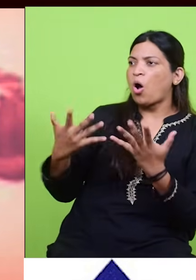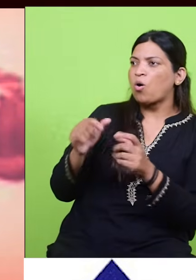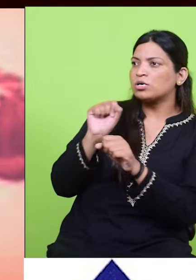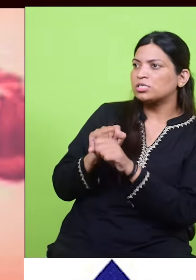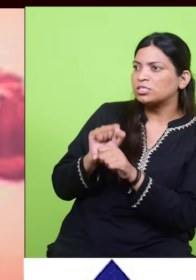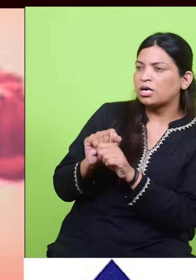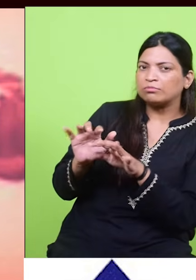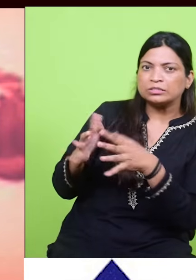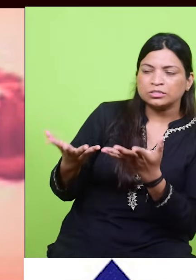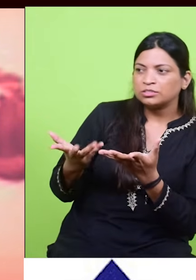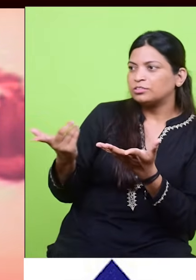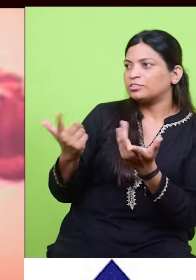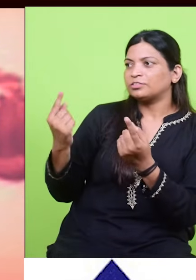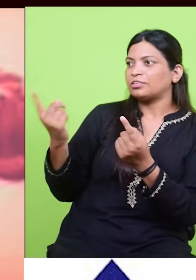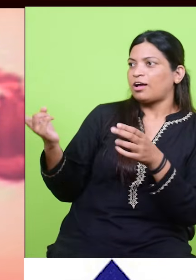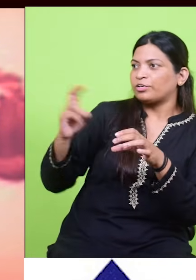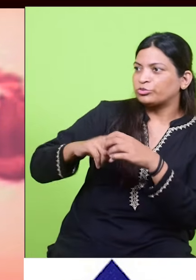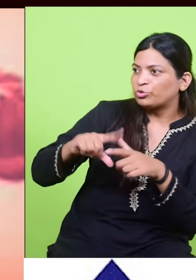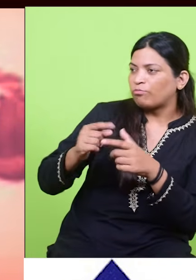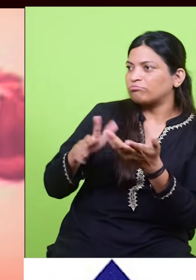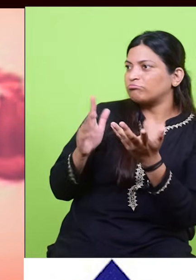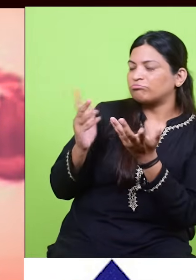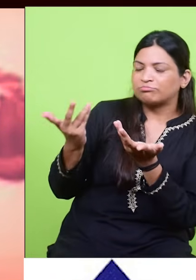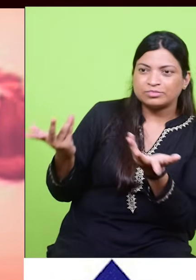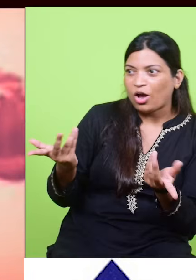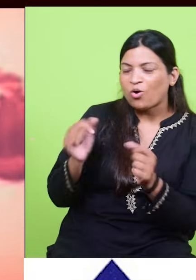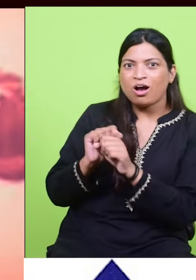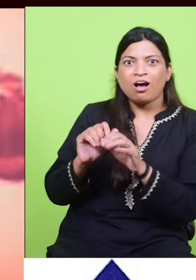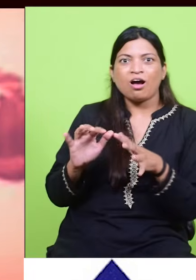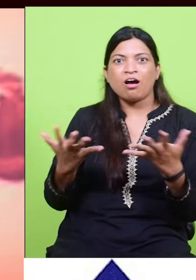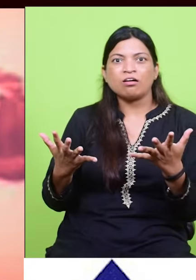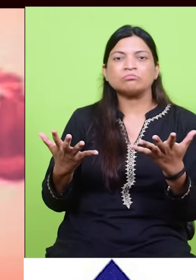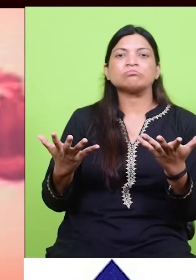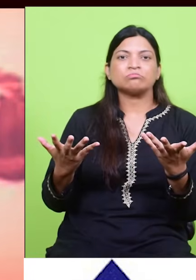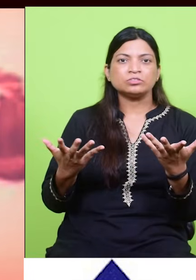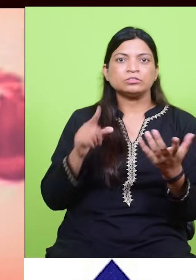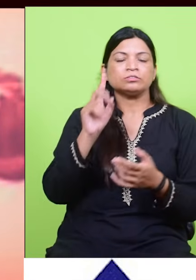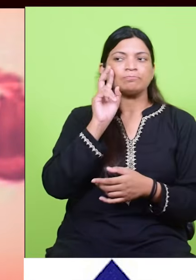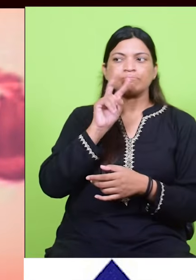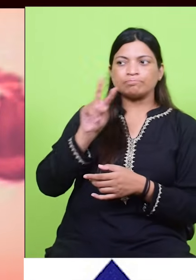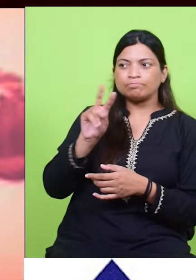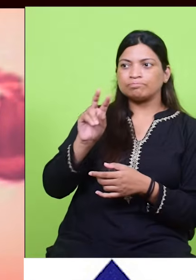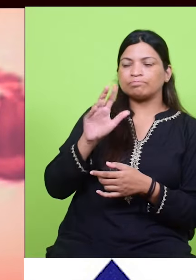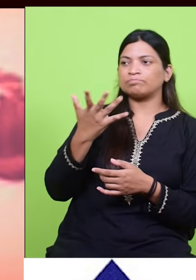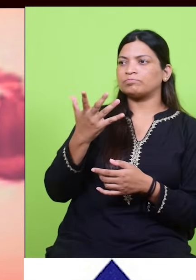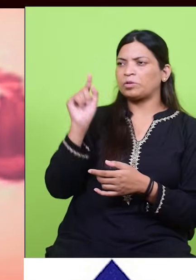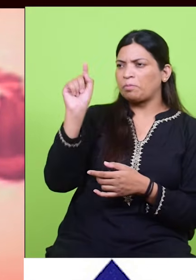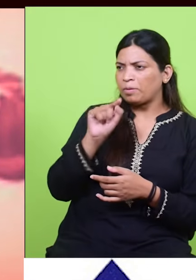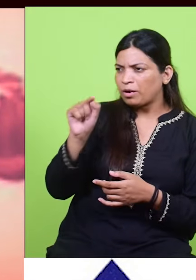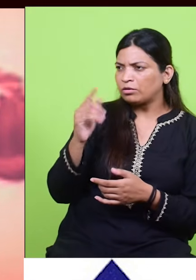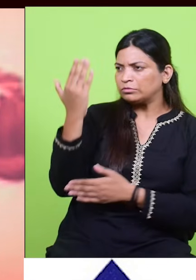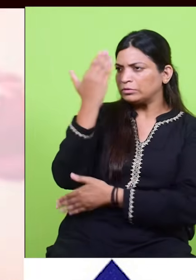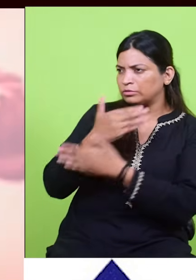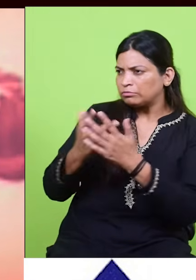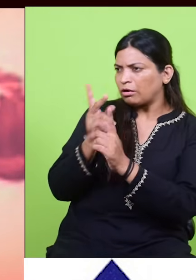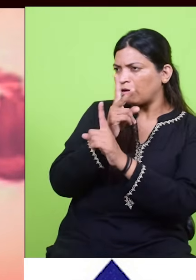ये टॉप किया इसने मेरिट में वहाँ पर भी, अकॉर्डिंग टू हर मतलब परफॉर्मेंस, उसके परसेंटेज, उसकी